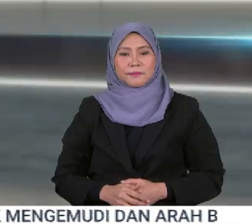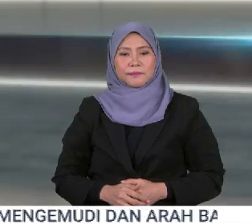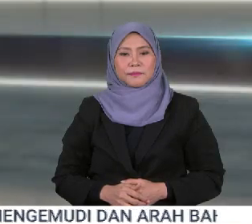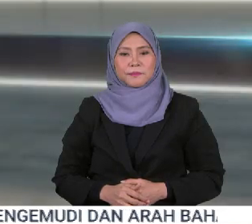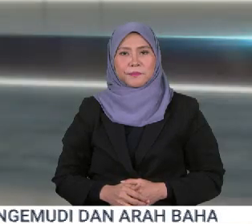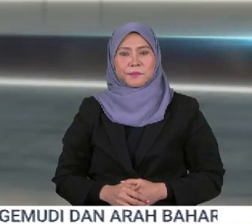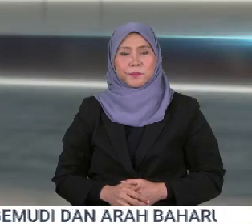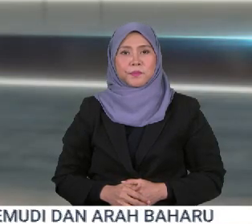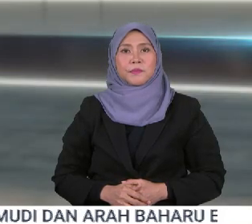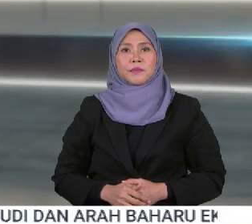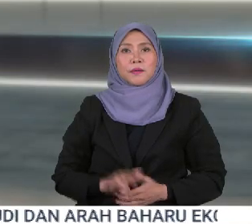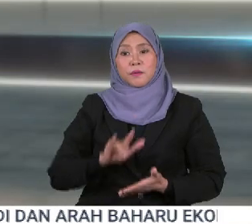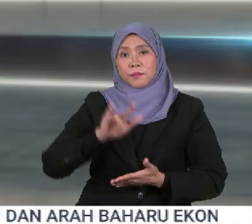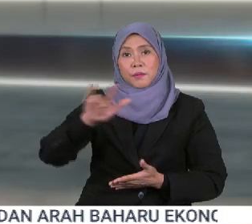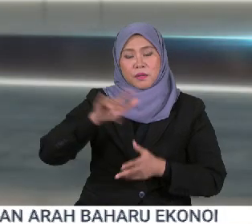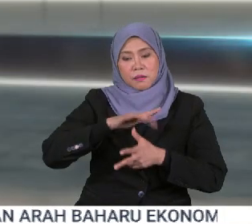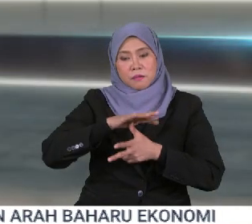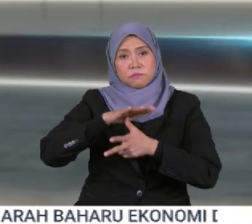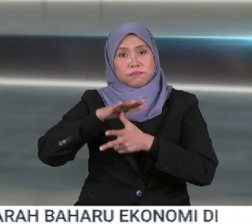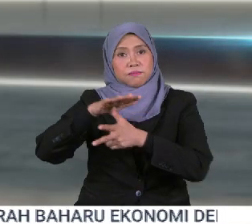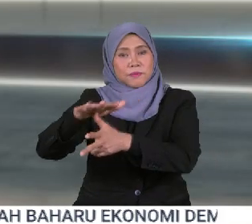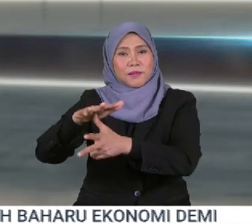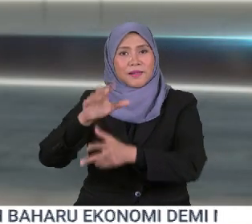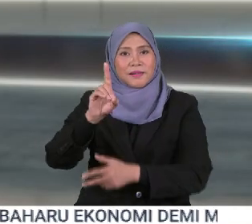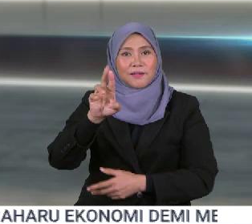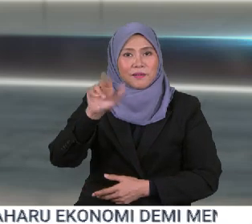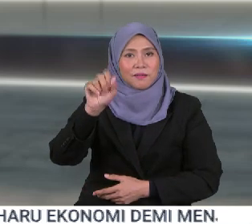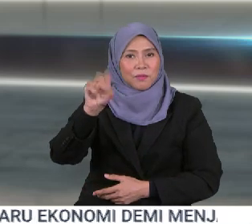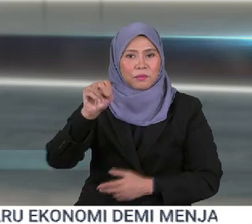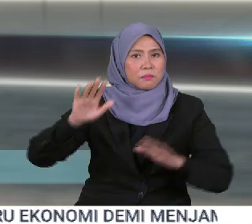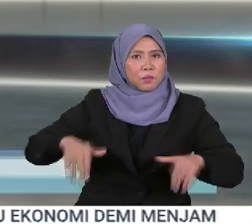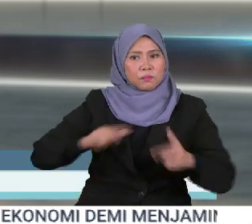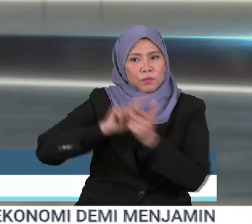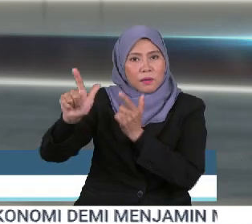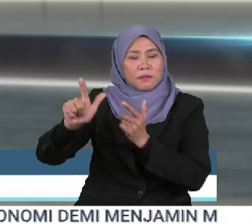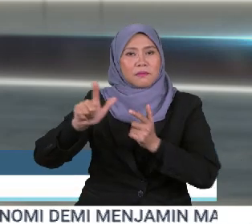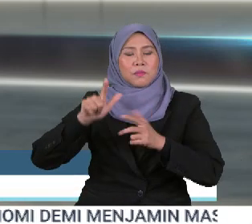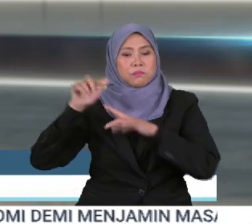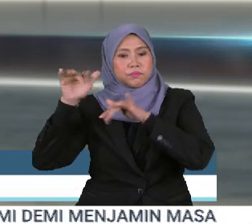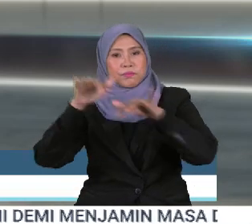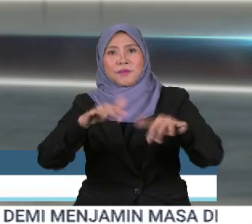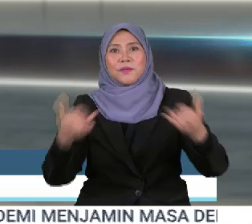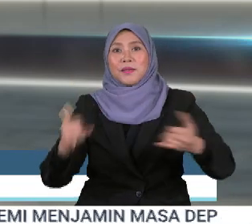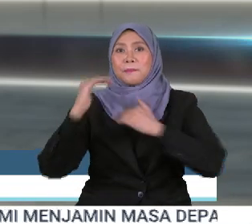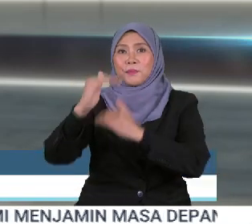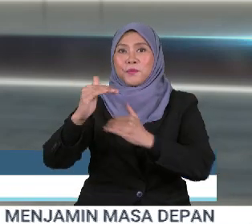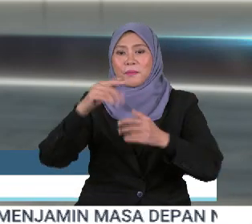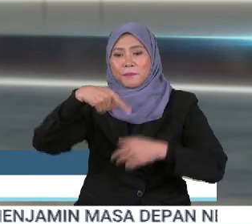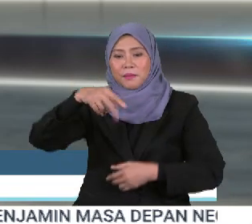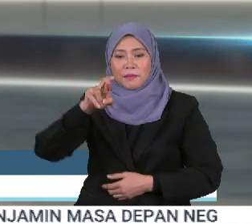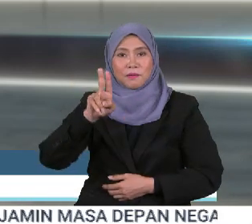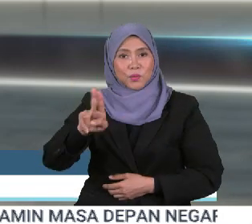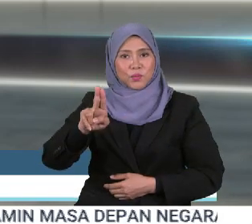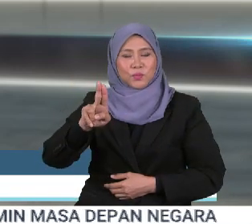saudara penerbangan Drone tanpa kelulusan di kawasan tumpuan ramai sepanjang tempo Vi ariun ke-15